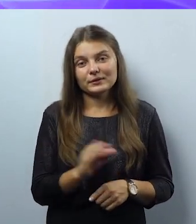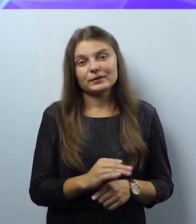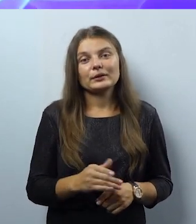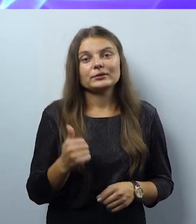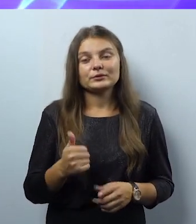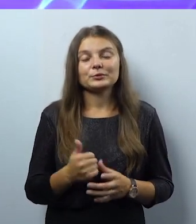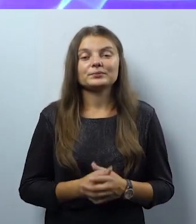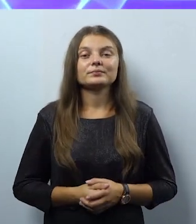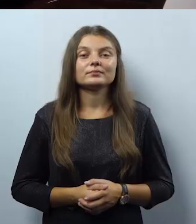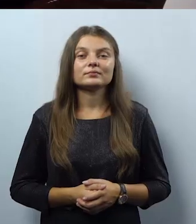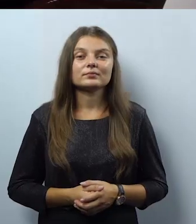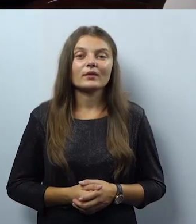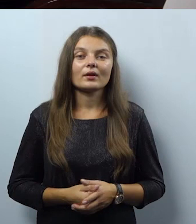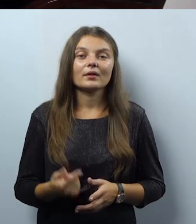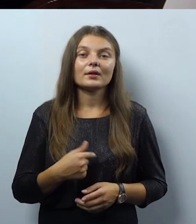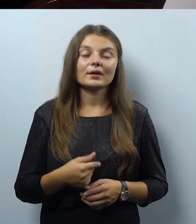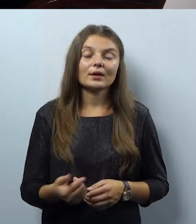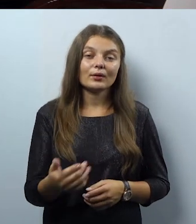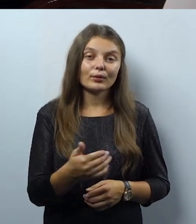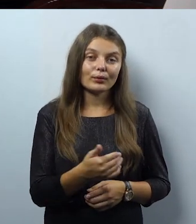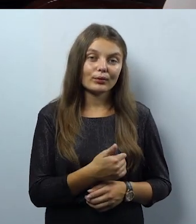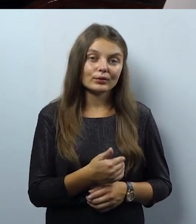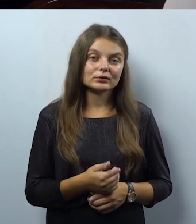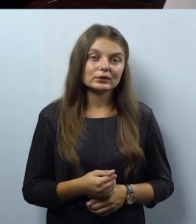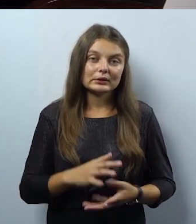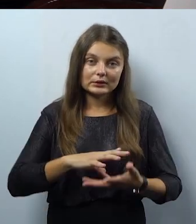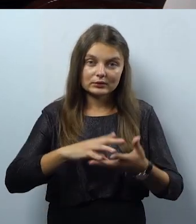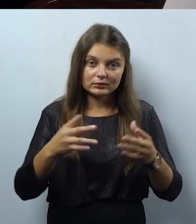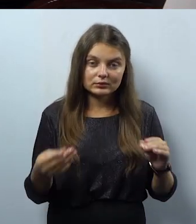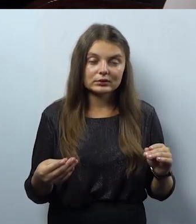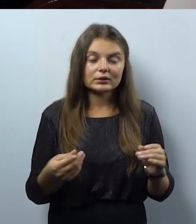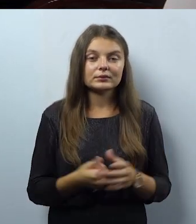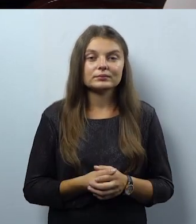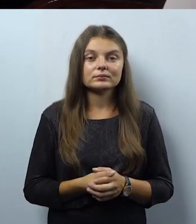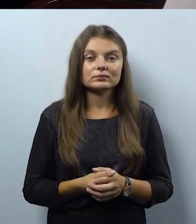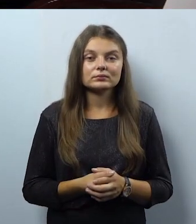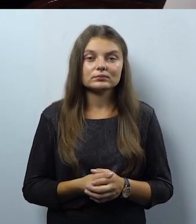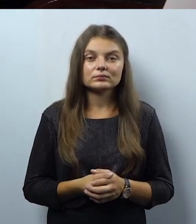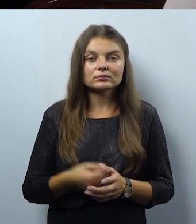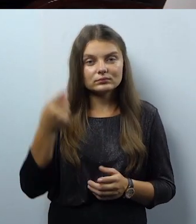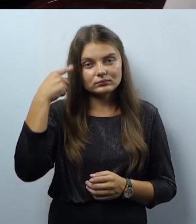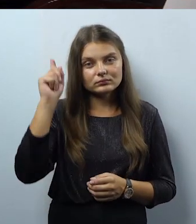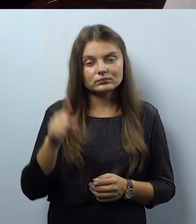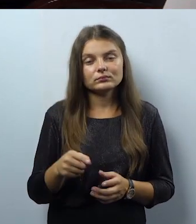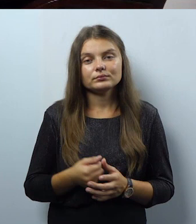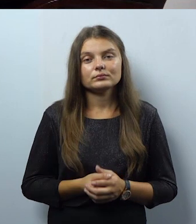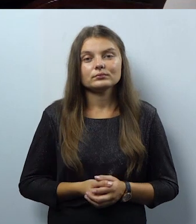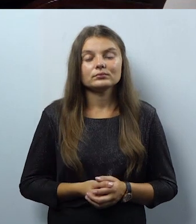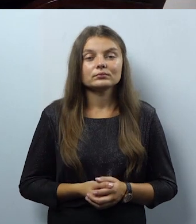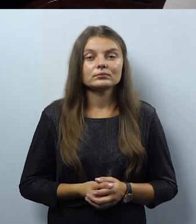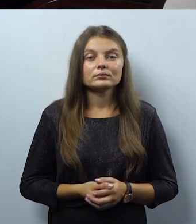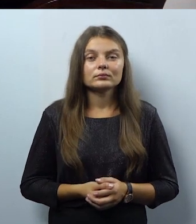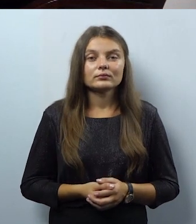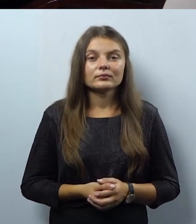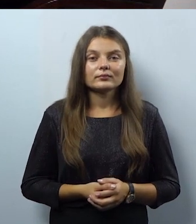якби хочу таке, і не резюме, а такий якби немаличкий підсумок. Ви знаєте, от